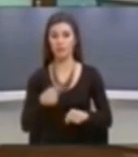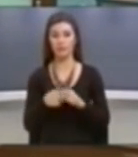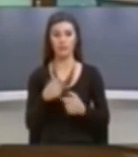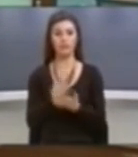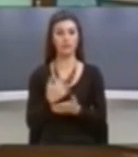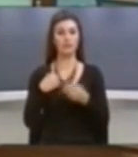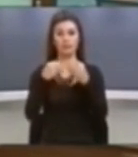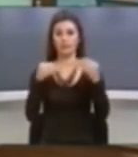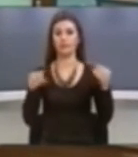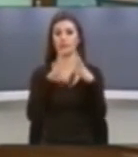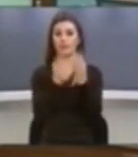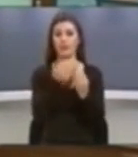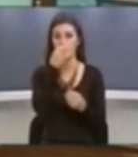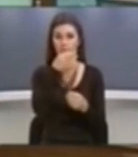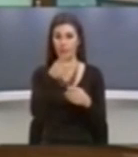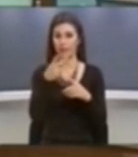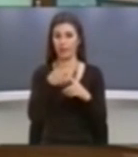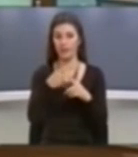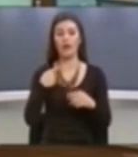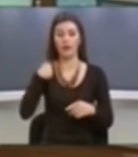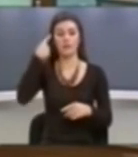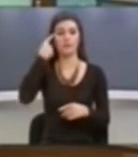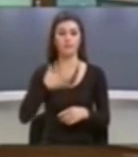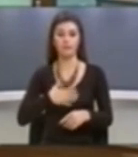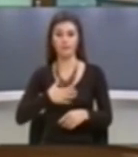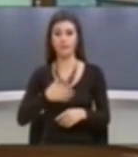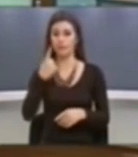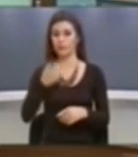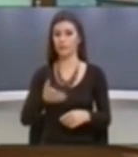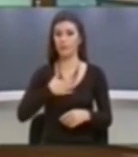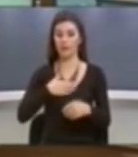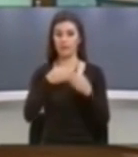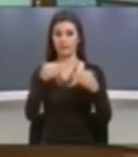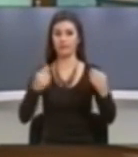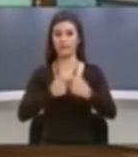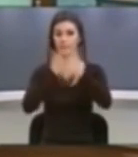deklaratat tona, unë vetëm dëshiroj edhe njëherë të përforcoj deklaratat